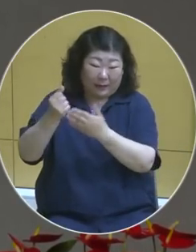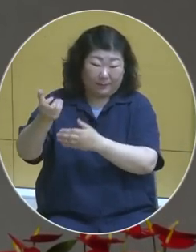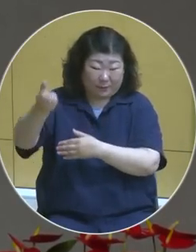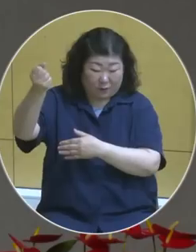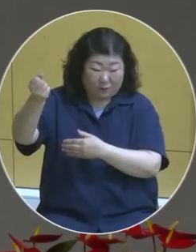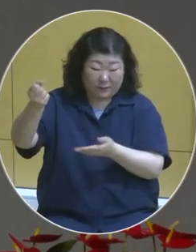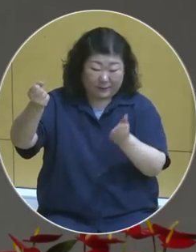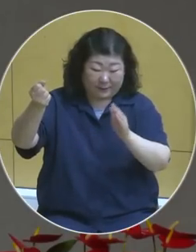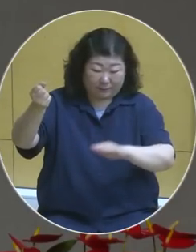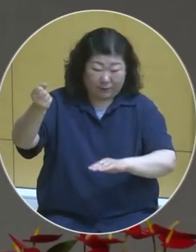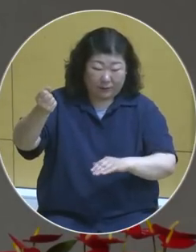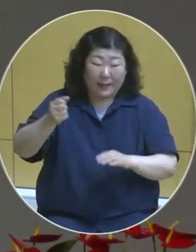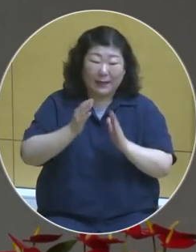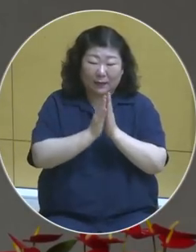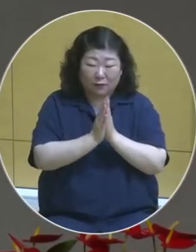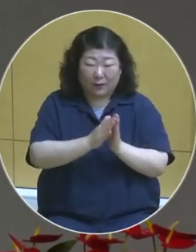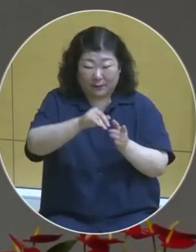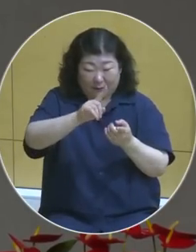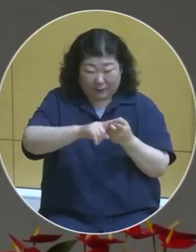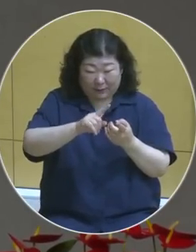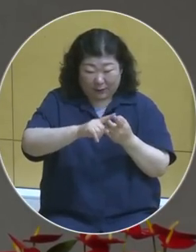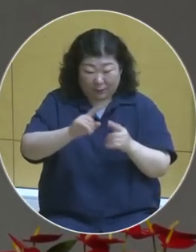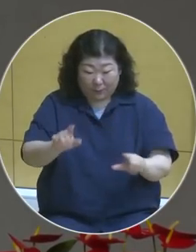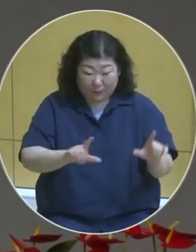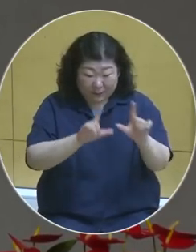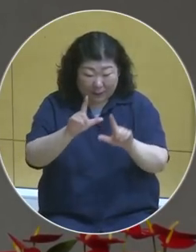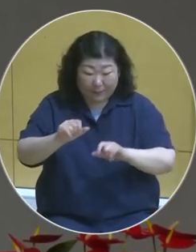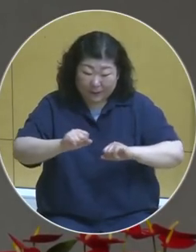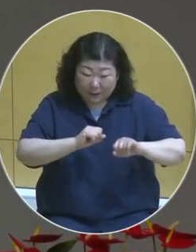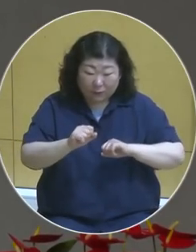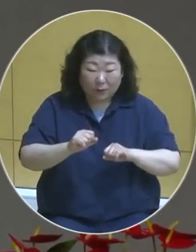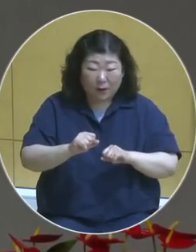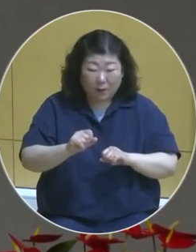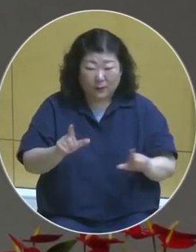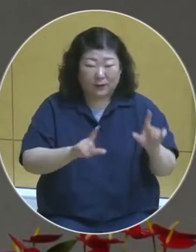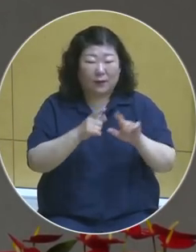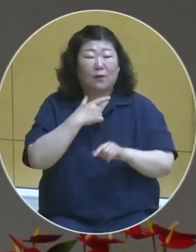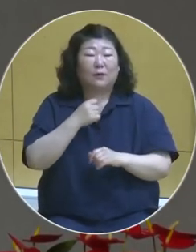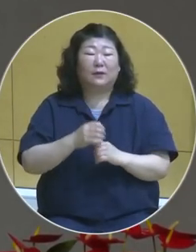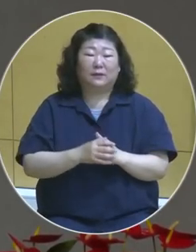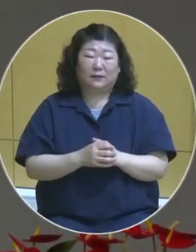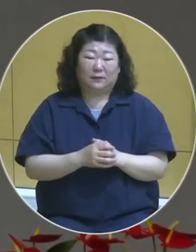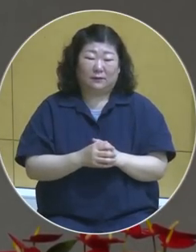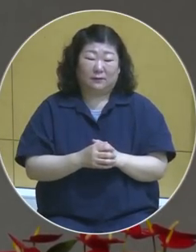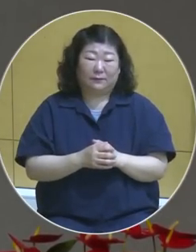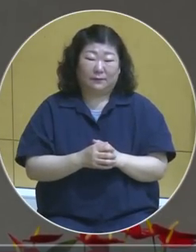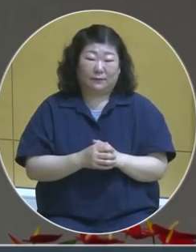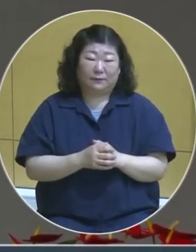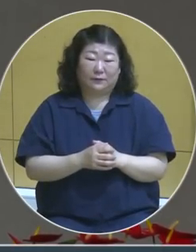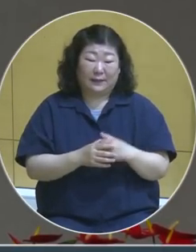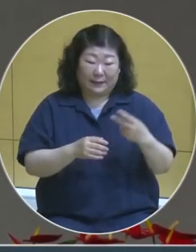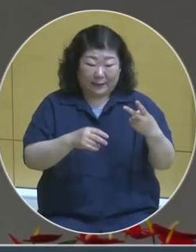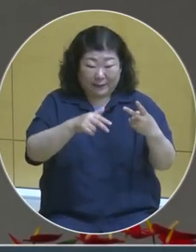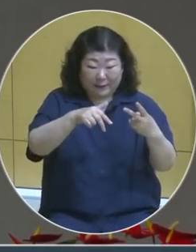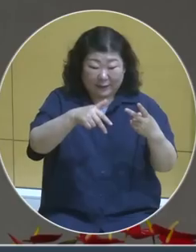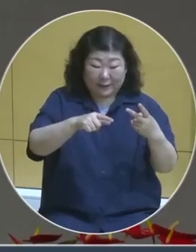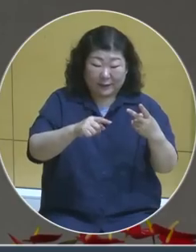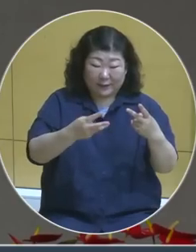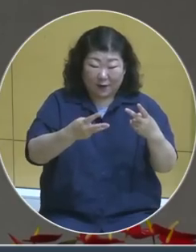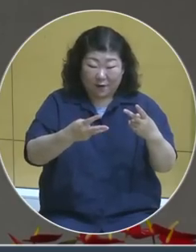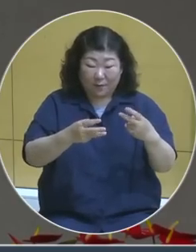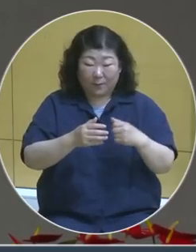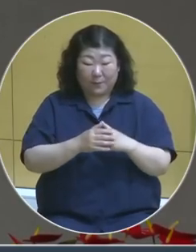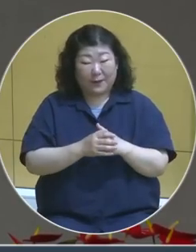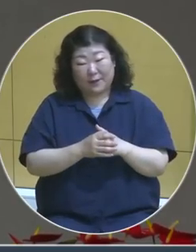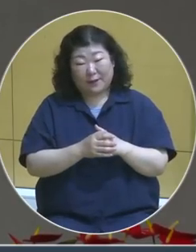하나님은 우리가 기도한 대로 삶을 통해서 행동하기를 기대하시는 분입니다. 2절 말씀 보니까 왕후 에스더가 뜰에 선 것을 본즉